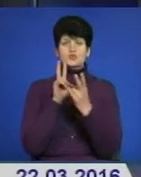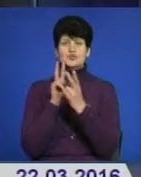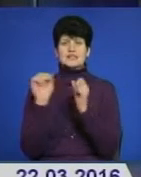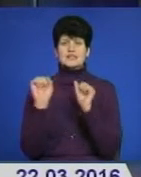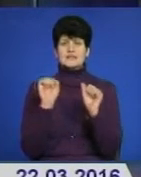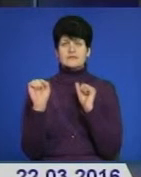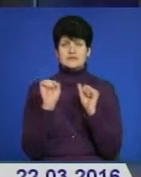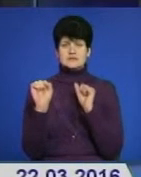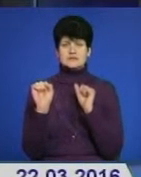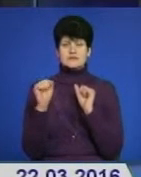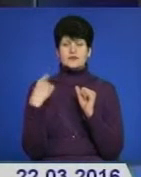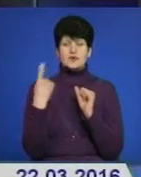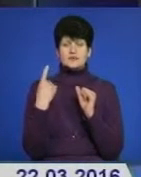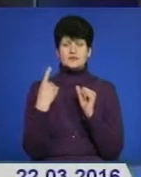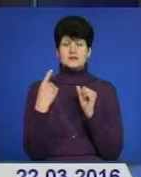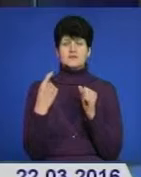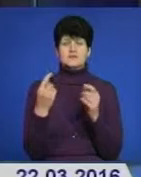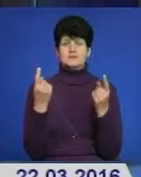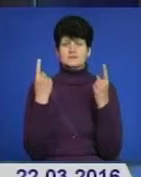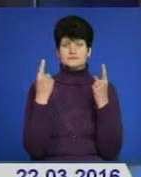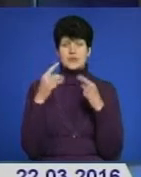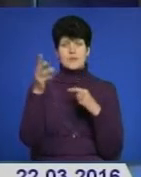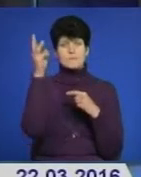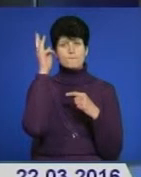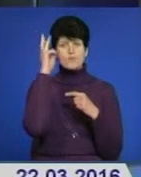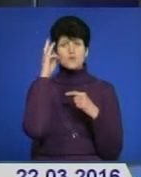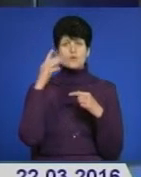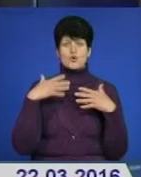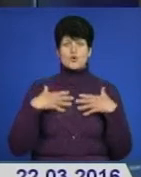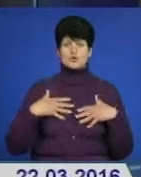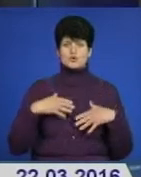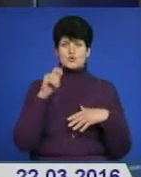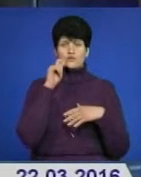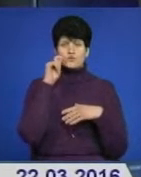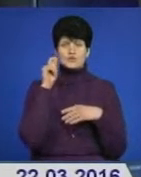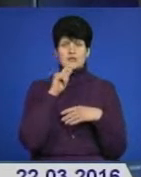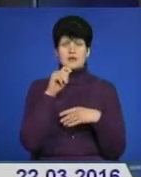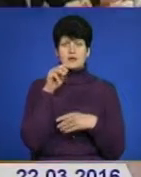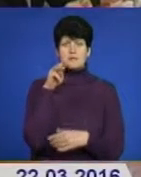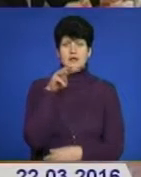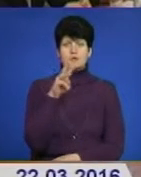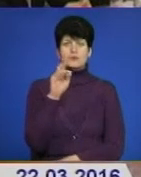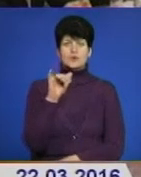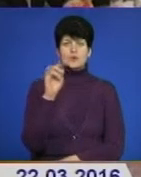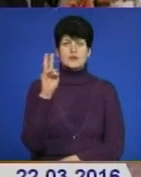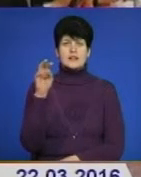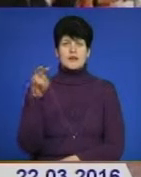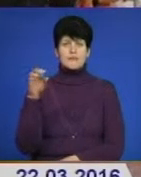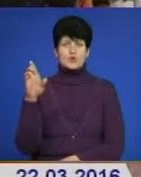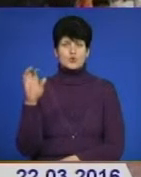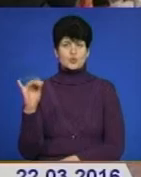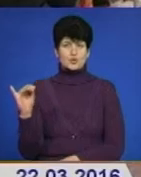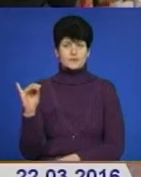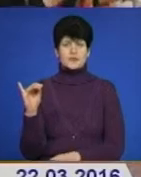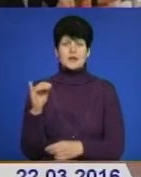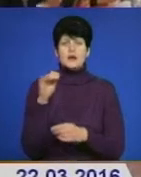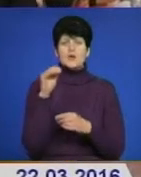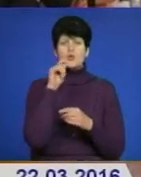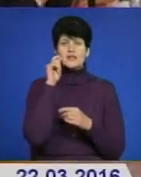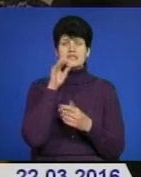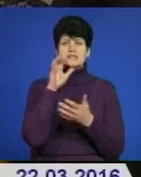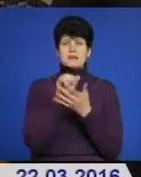краю з надзвичайним та повноважним послом Грузії в Україні Михаїлом Уклебою. Україна займає 5-те місце